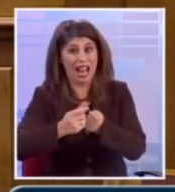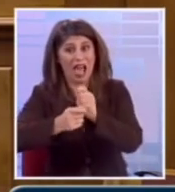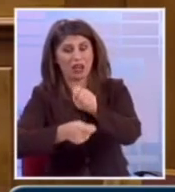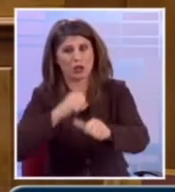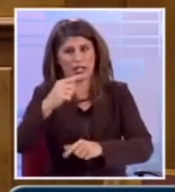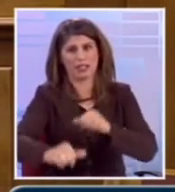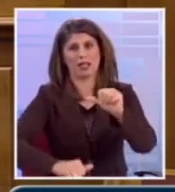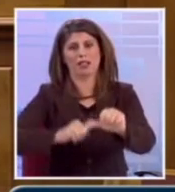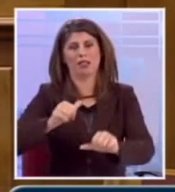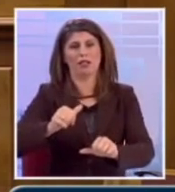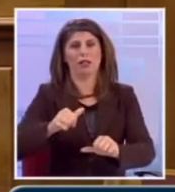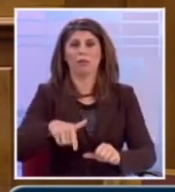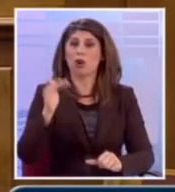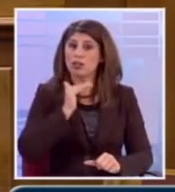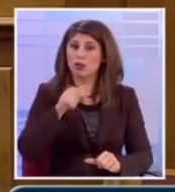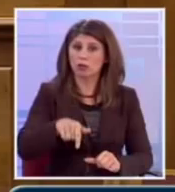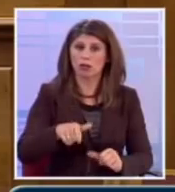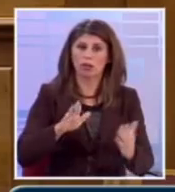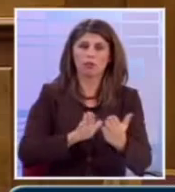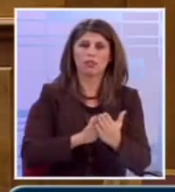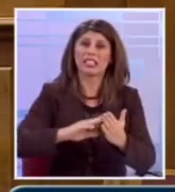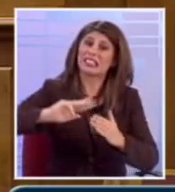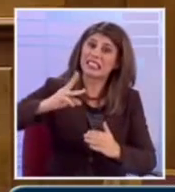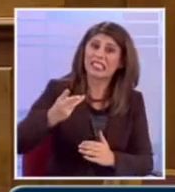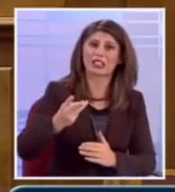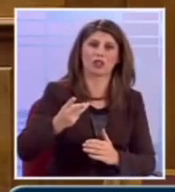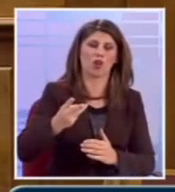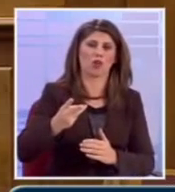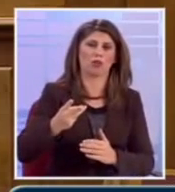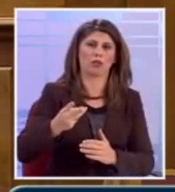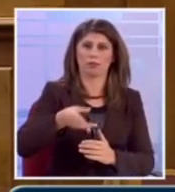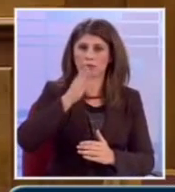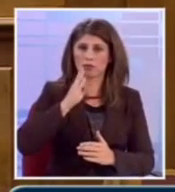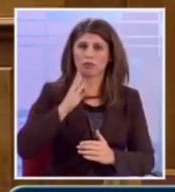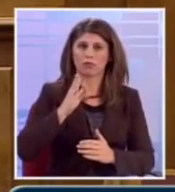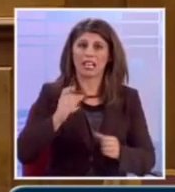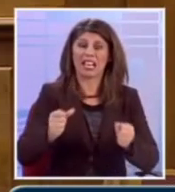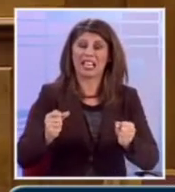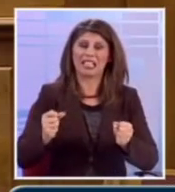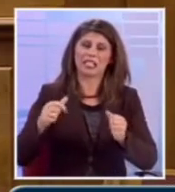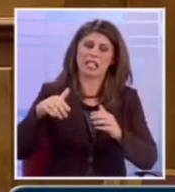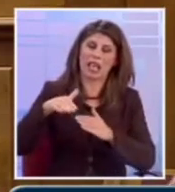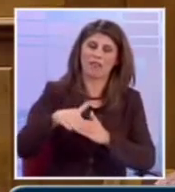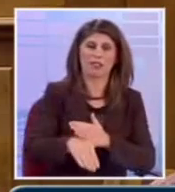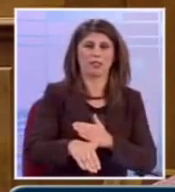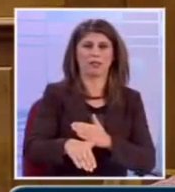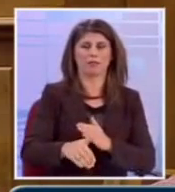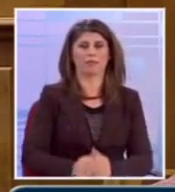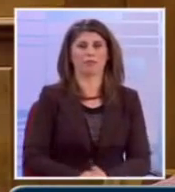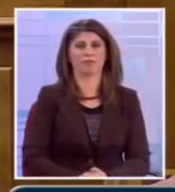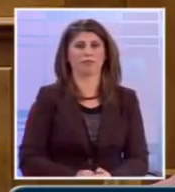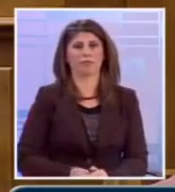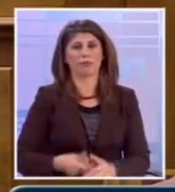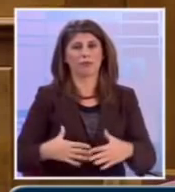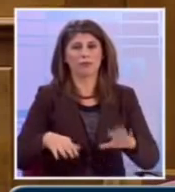σύντομα να βρεθούμε μπροστά και σε τρίτο επεισόδιο κρίσης και ύφεσης. Τα πρώτα